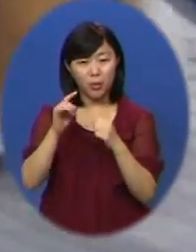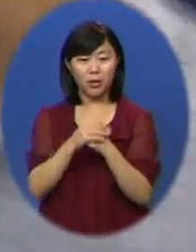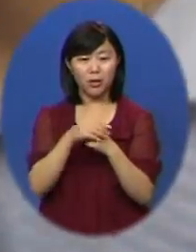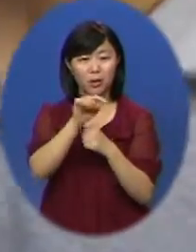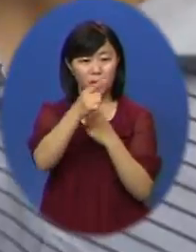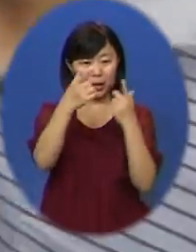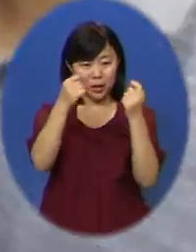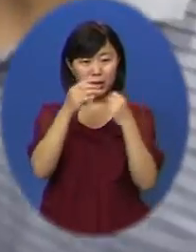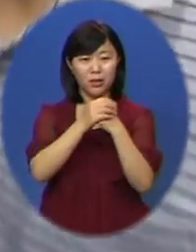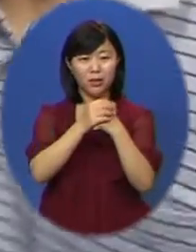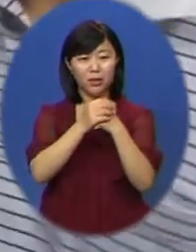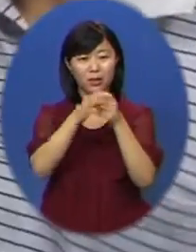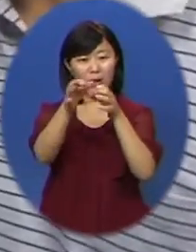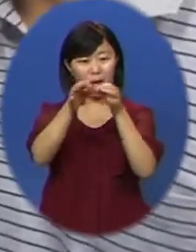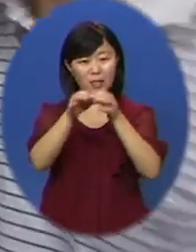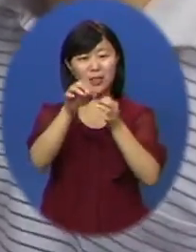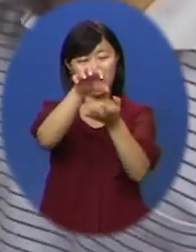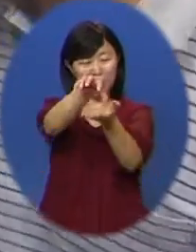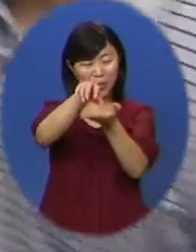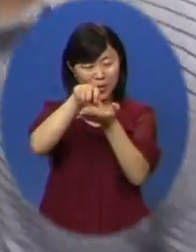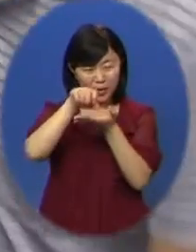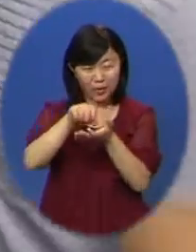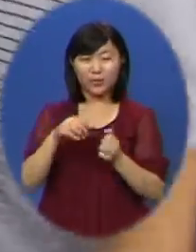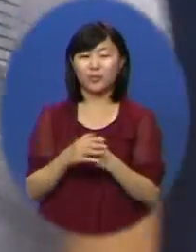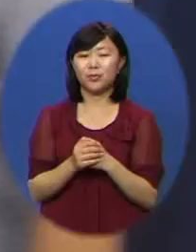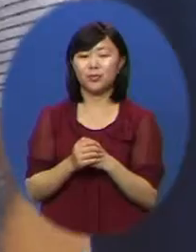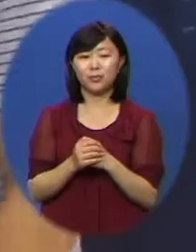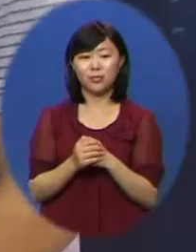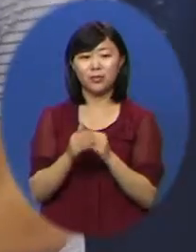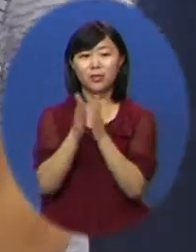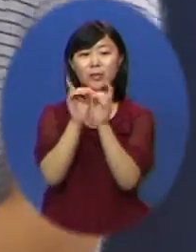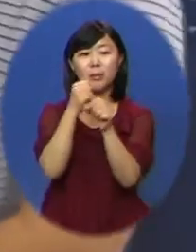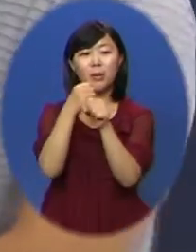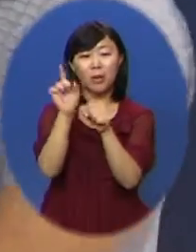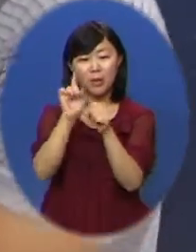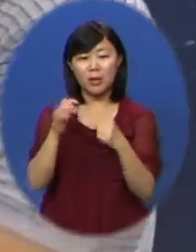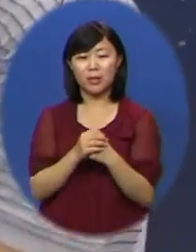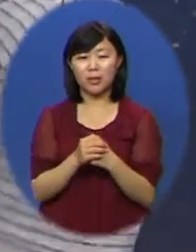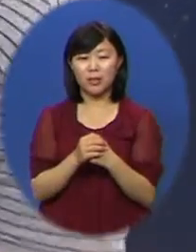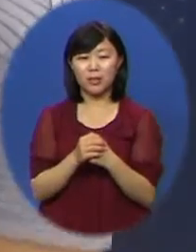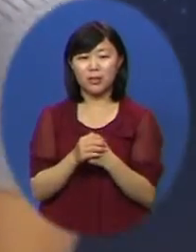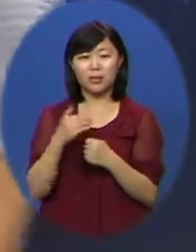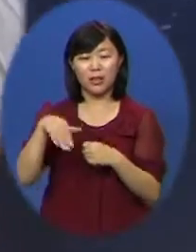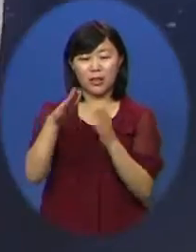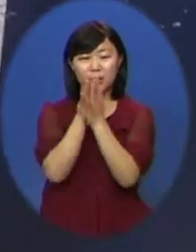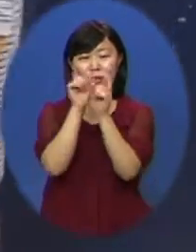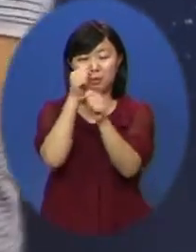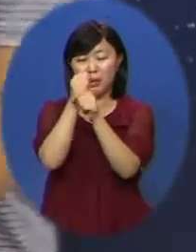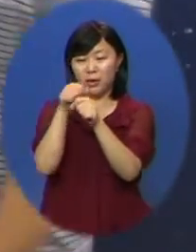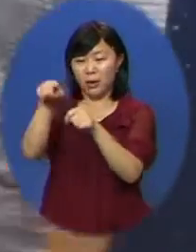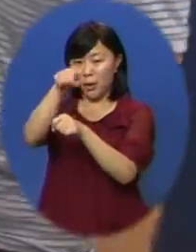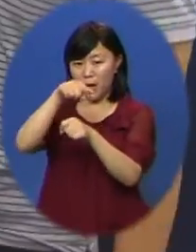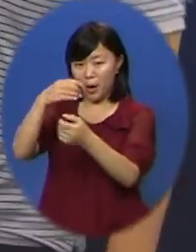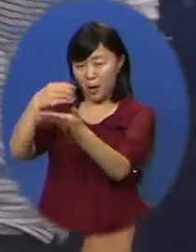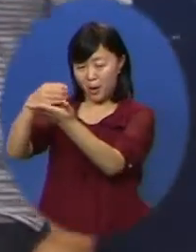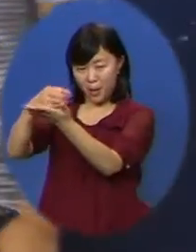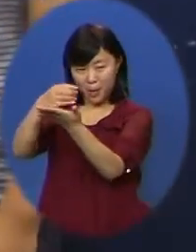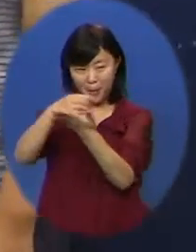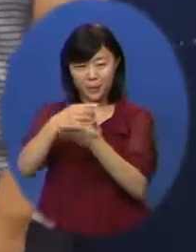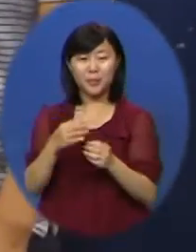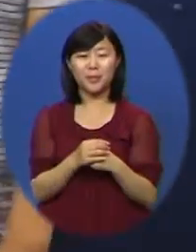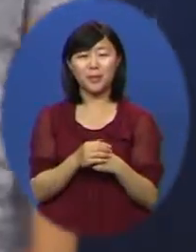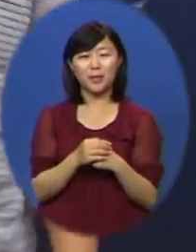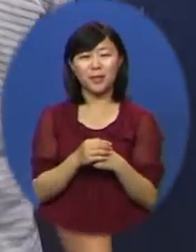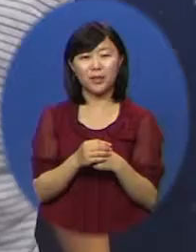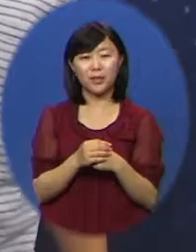경우는 이제 거래처에서 가져온 거고요. 직접 만든 거는? 저희 이런 거는 직접 한 거고요.